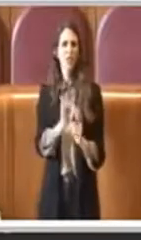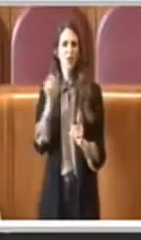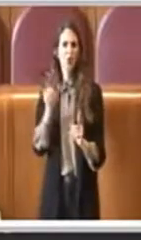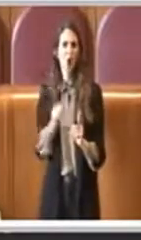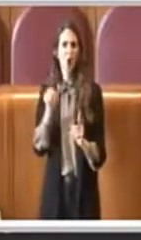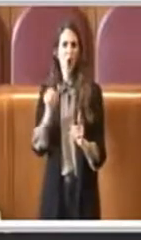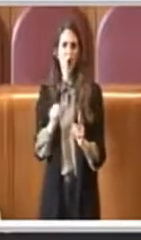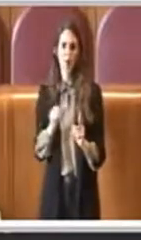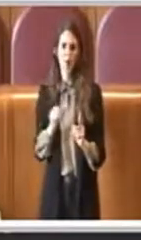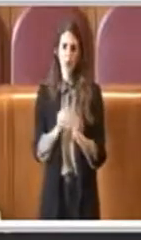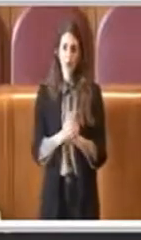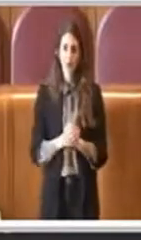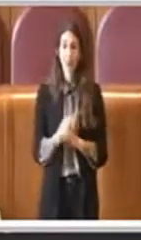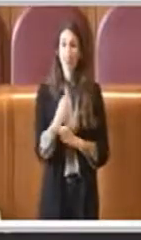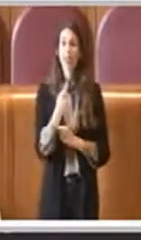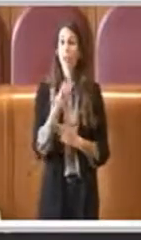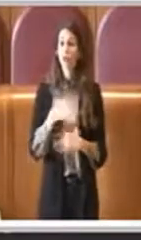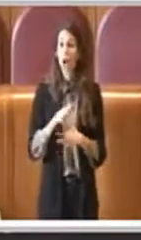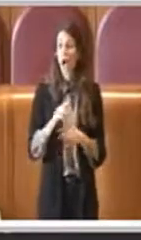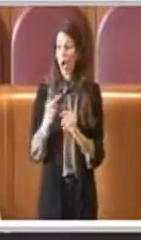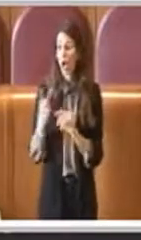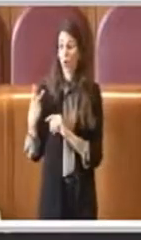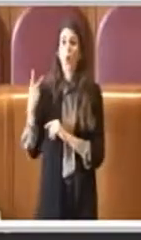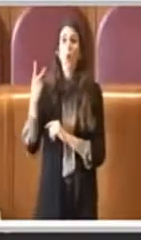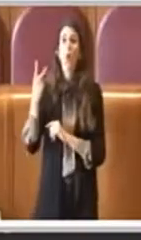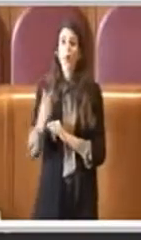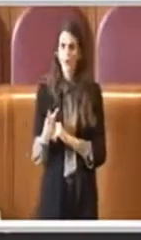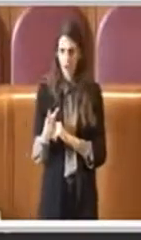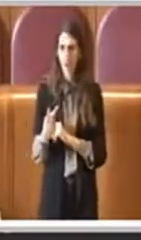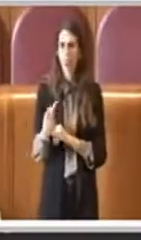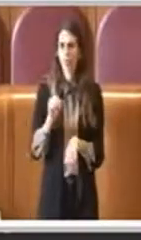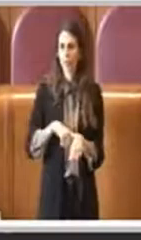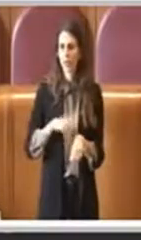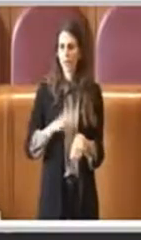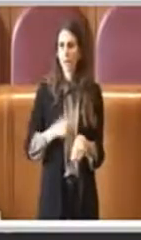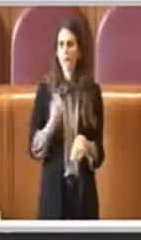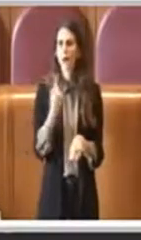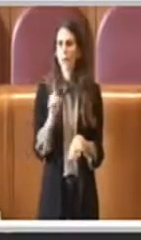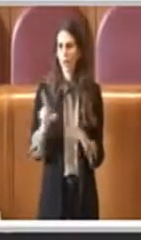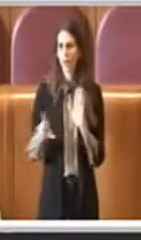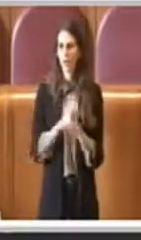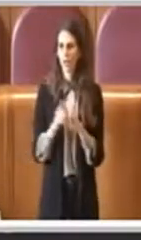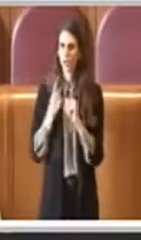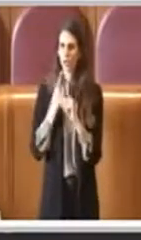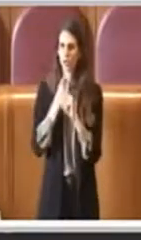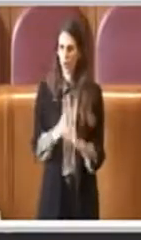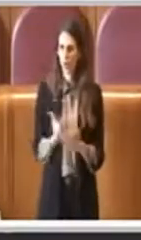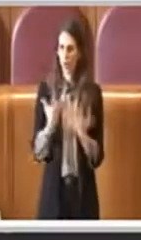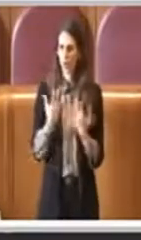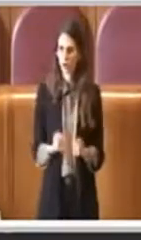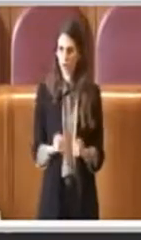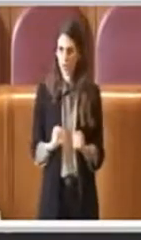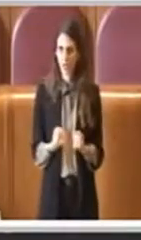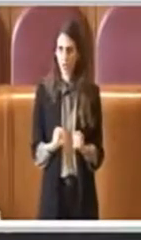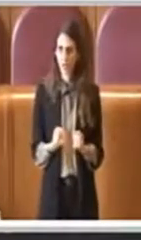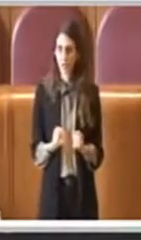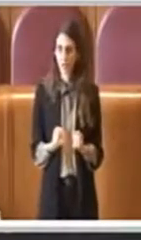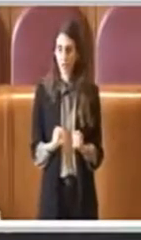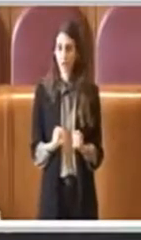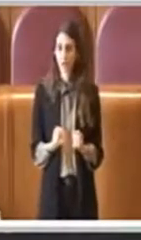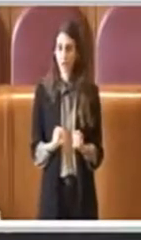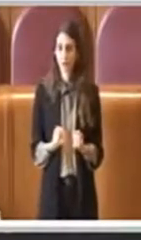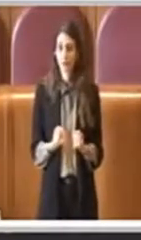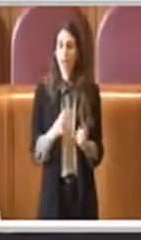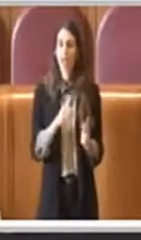avuto 2 anni di tempo per adeguarsi a questa normativa. E comunque sarebbe poi durata